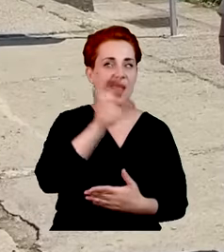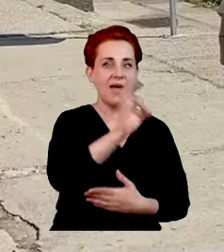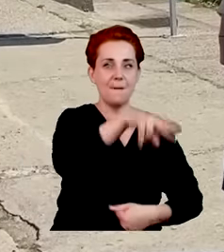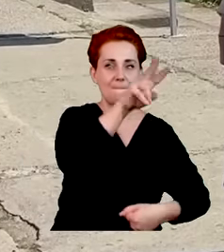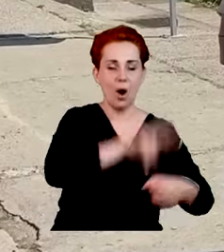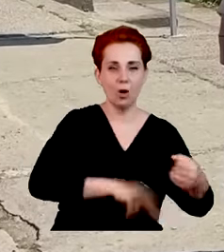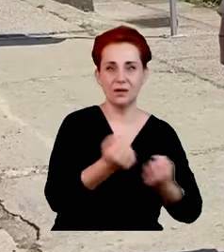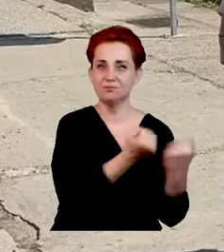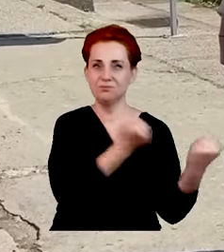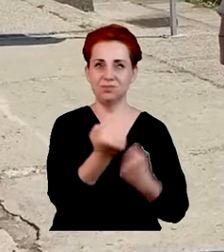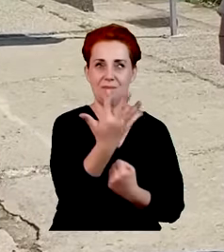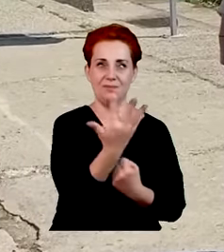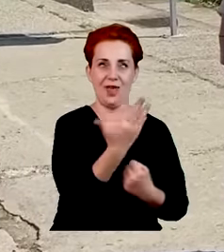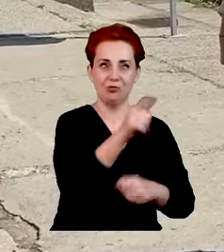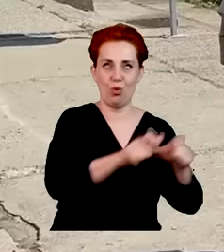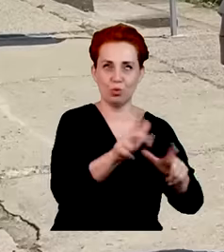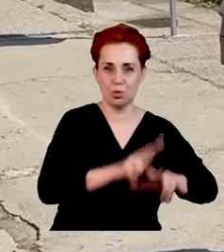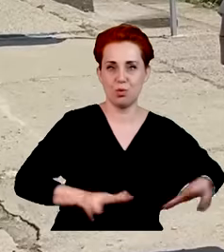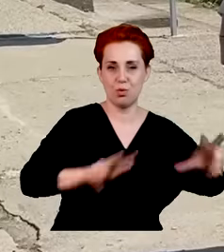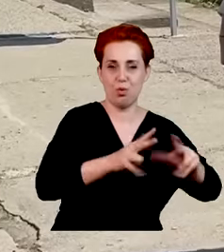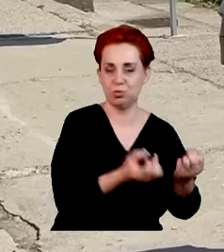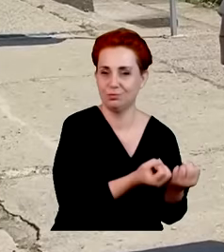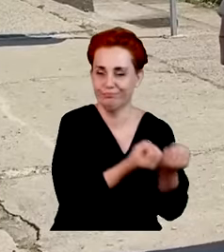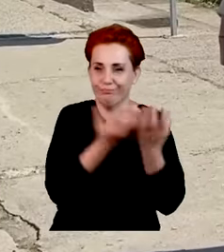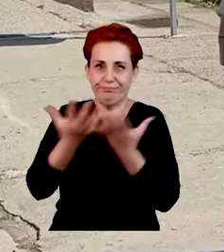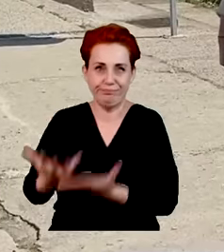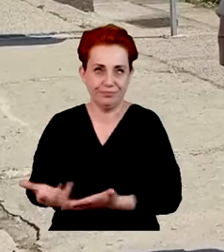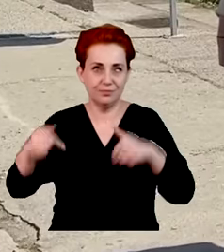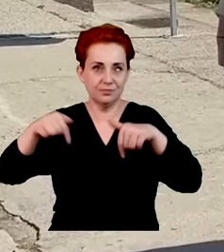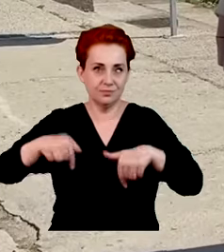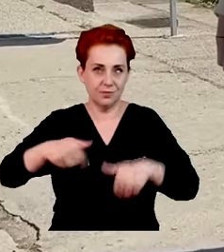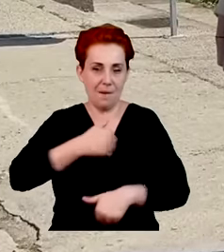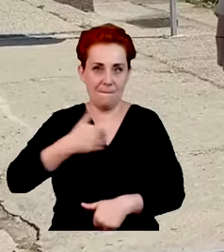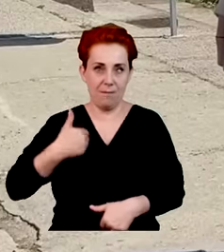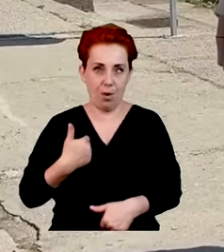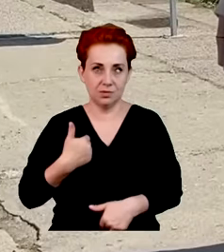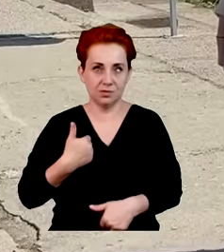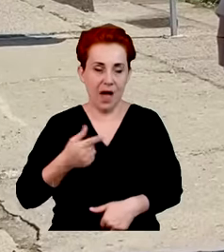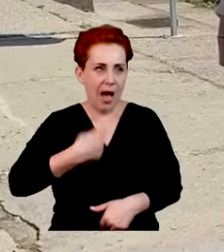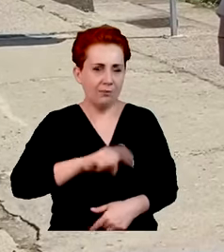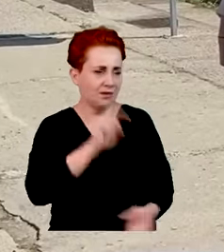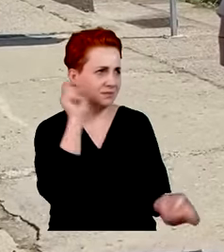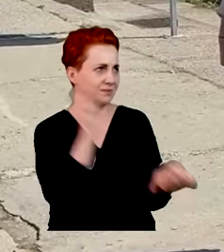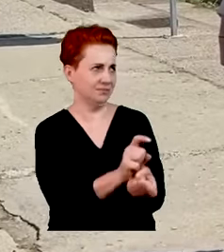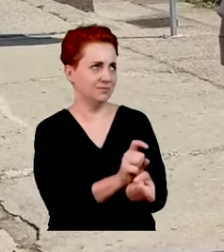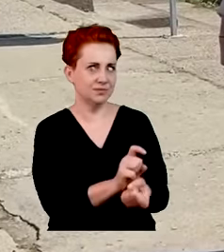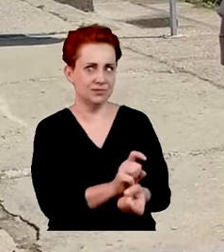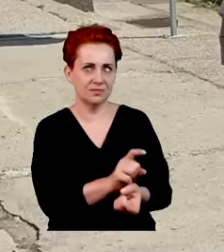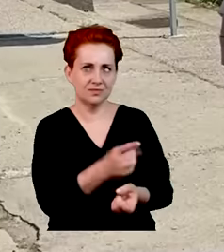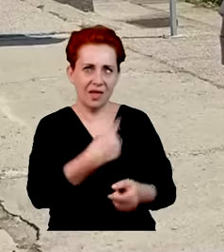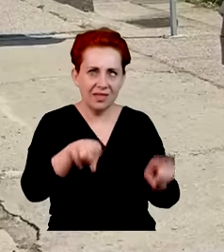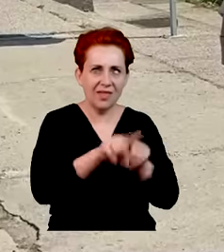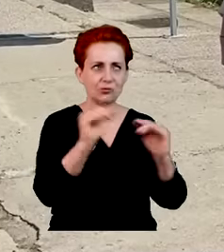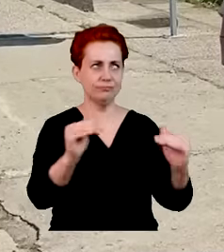przewieźli pięcioosobową rodzinę strona niemiecka po naszym ostrym proteście też na szczeblu premiera